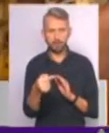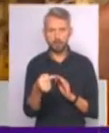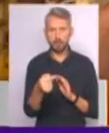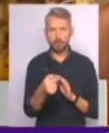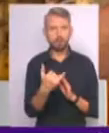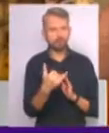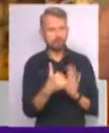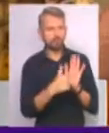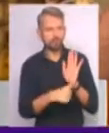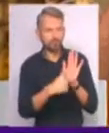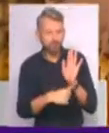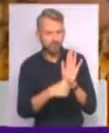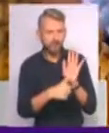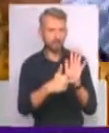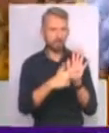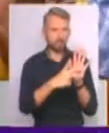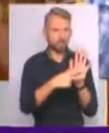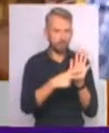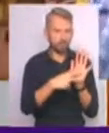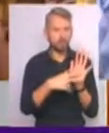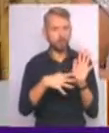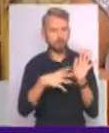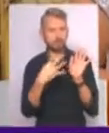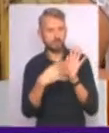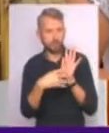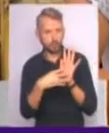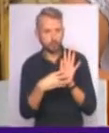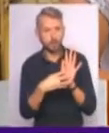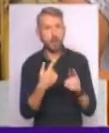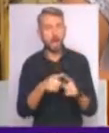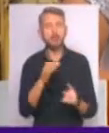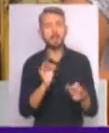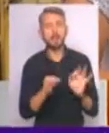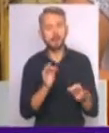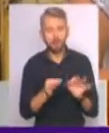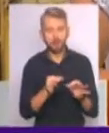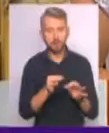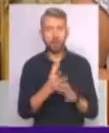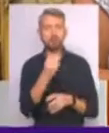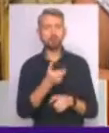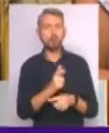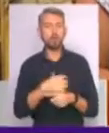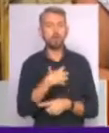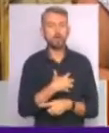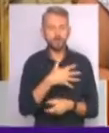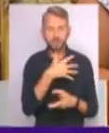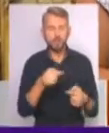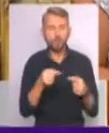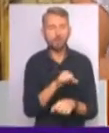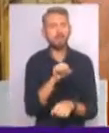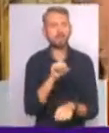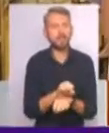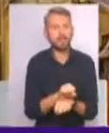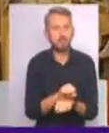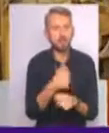60 с чем-то, а был, да, 90. 30, да. Ну, то есть 20, третина, там, да. Третина. Это нормально. И еще очень важно вовремя остановиться, потому